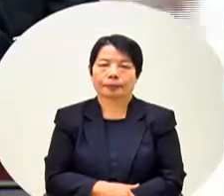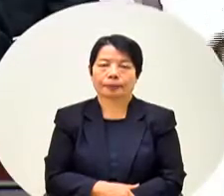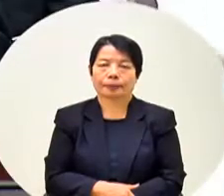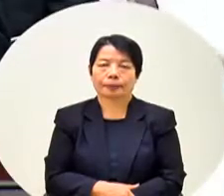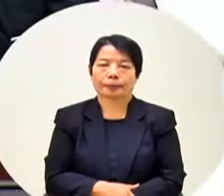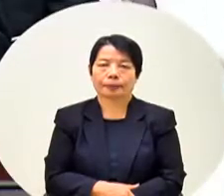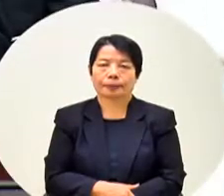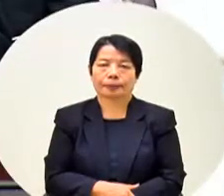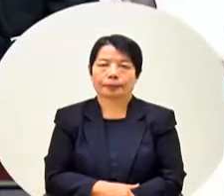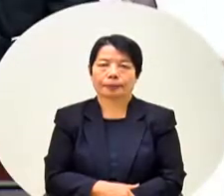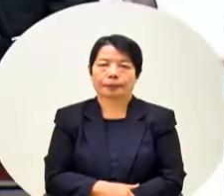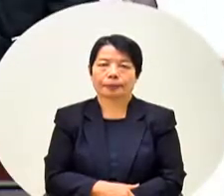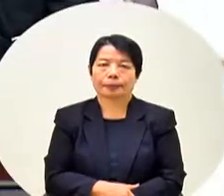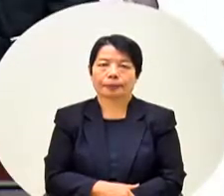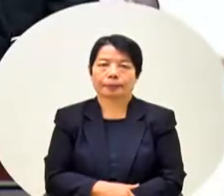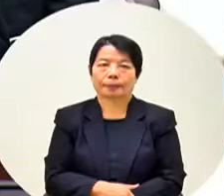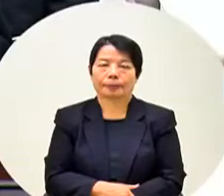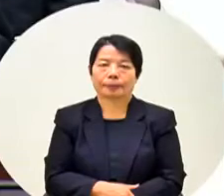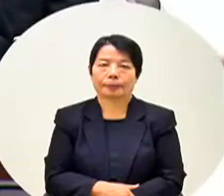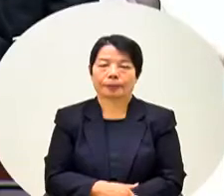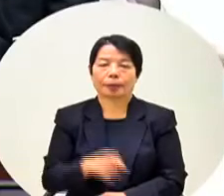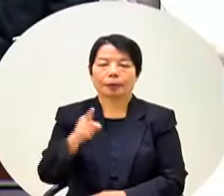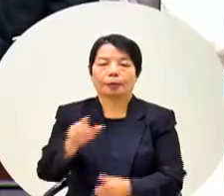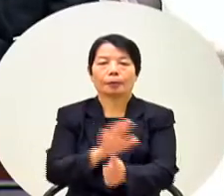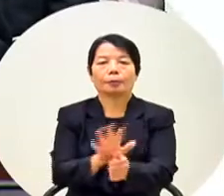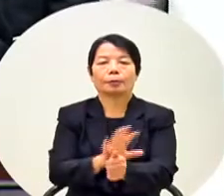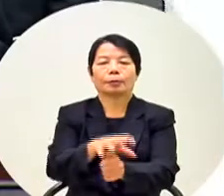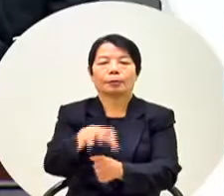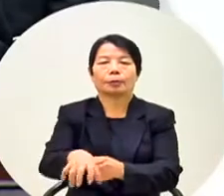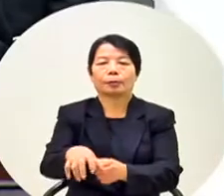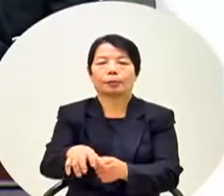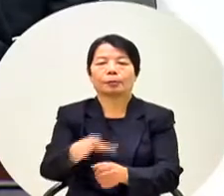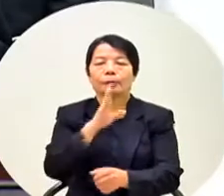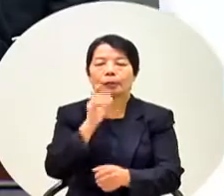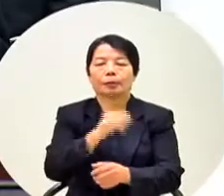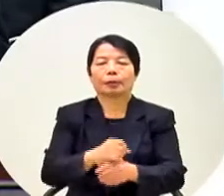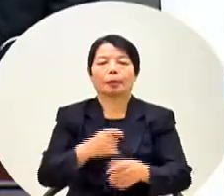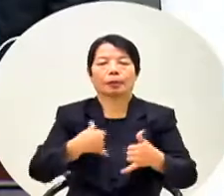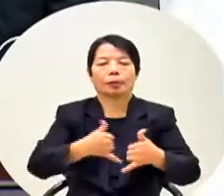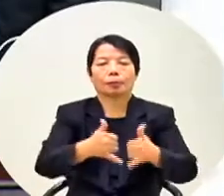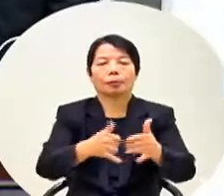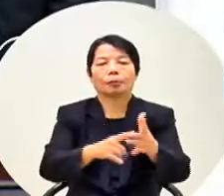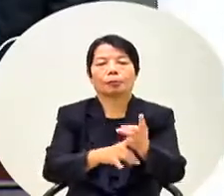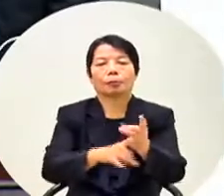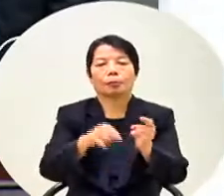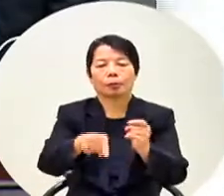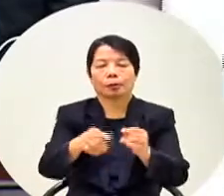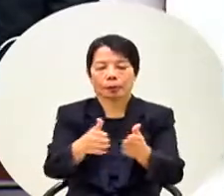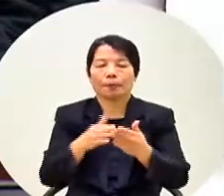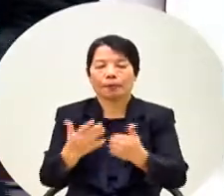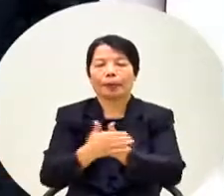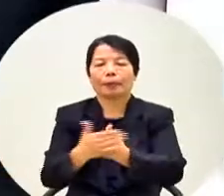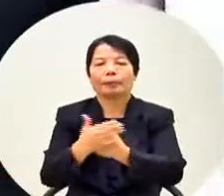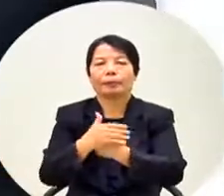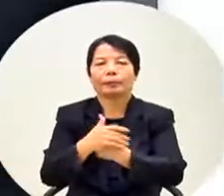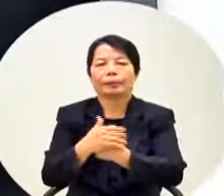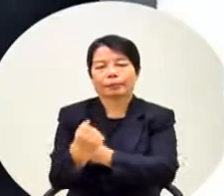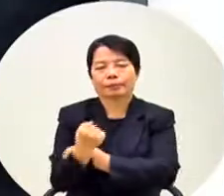明太兄服务处设立路德啦，吼，这点有哪拜托明太兄斗打工啦，做下来路德啦，做下来路德，嘿。